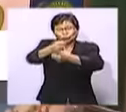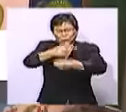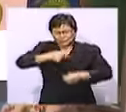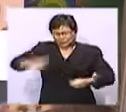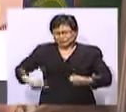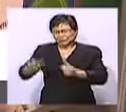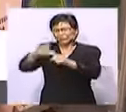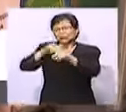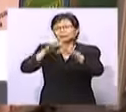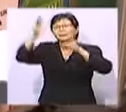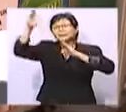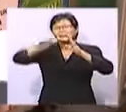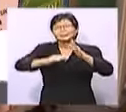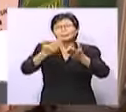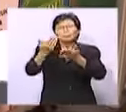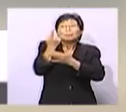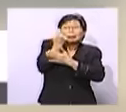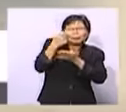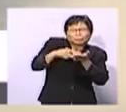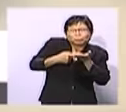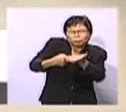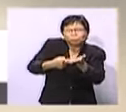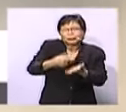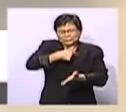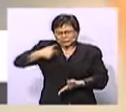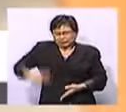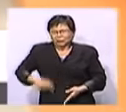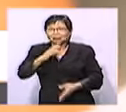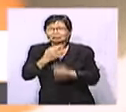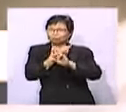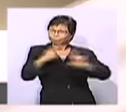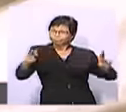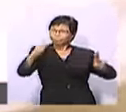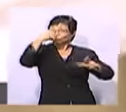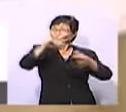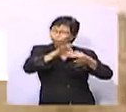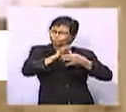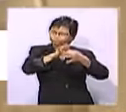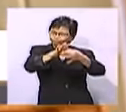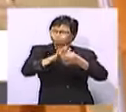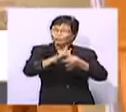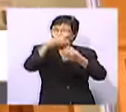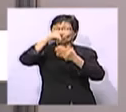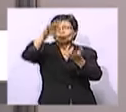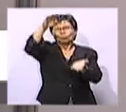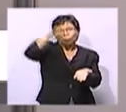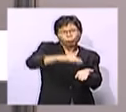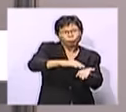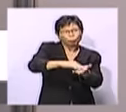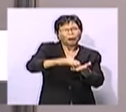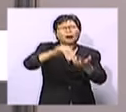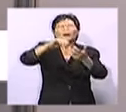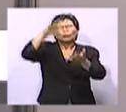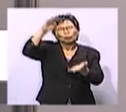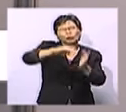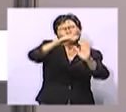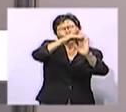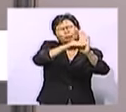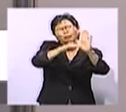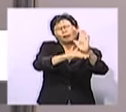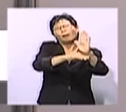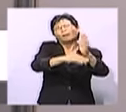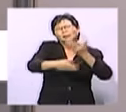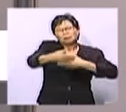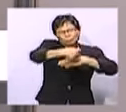Malaysia baru-baru ini. Hasil perbincangan, China menyatakan kesediaan untuk bekerjasama bagi mengurangkan kerenah birokrasi dalam